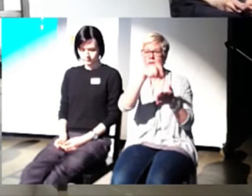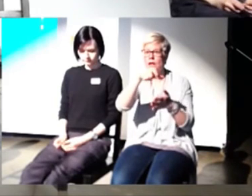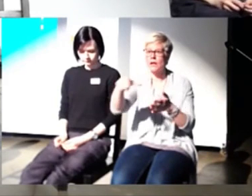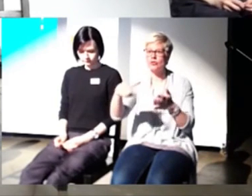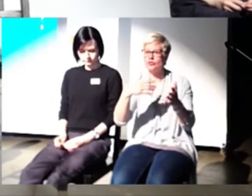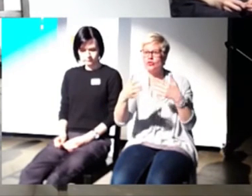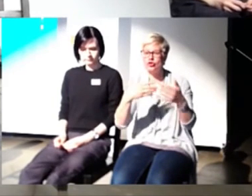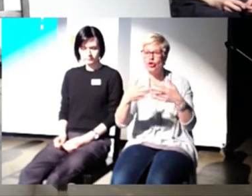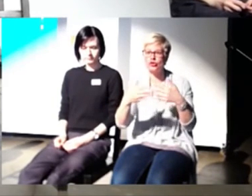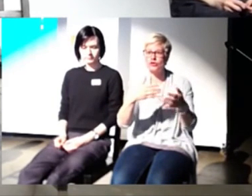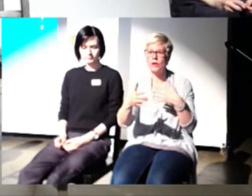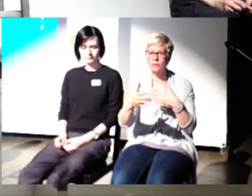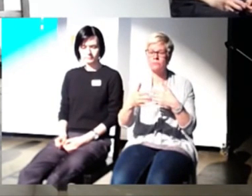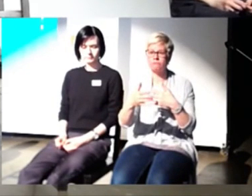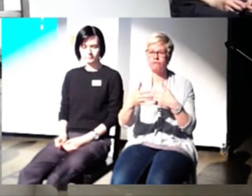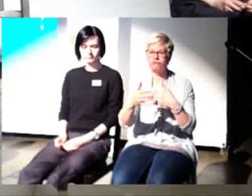jotka postaa sitten